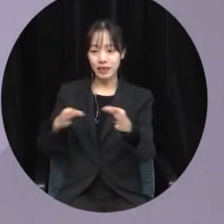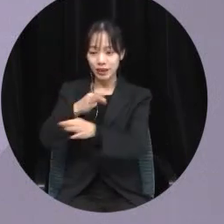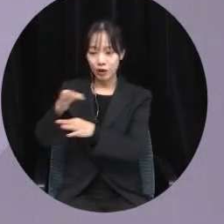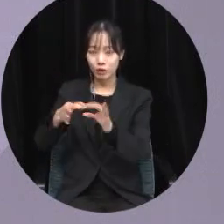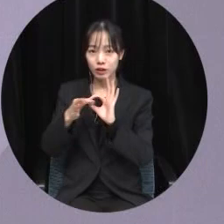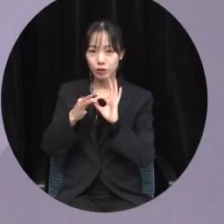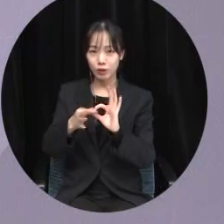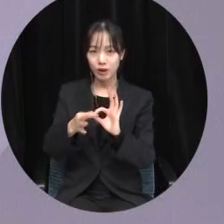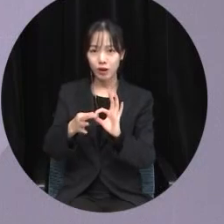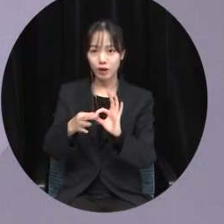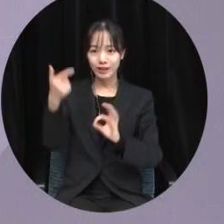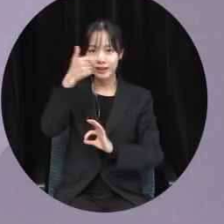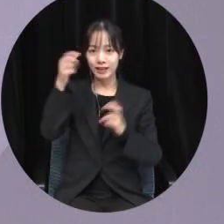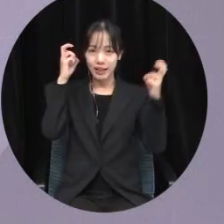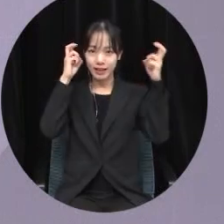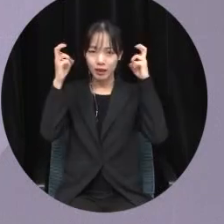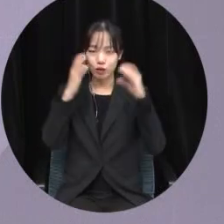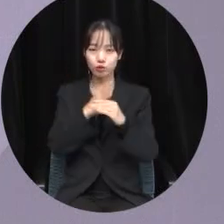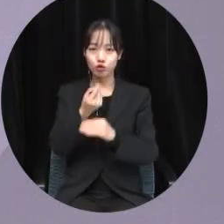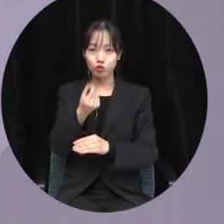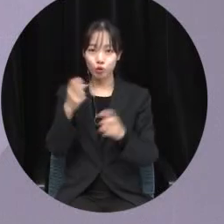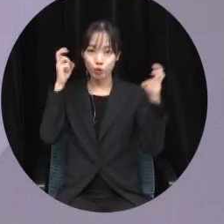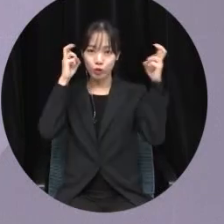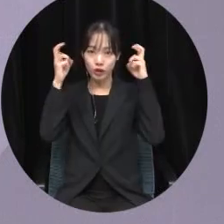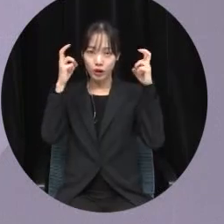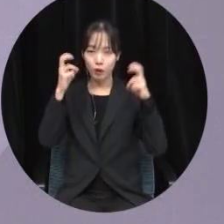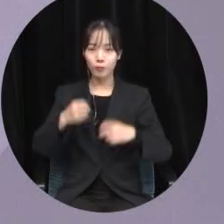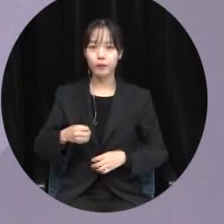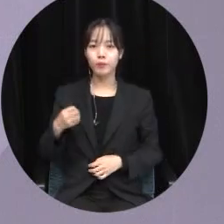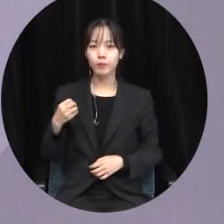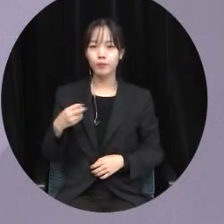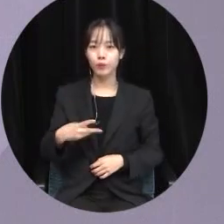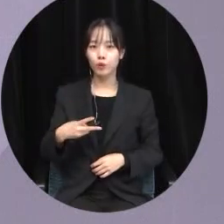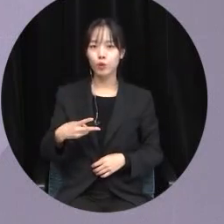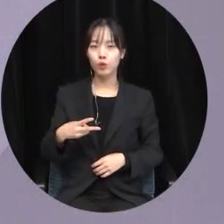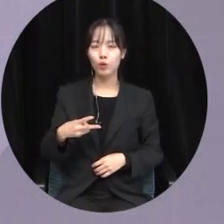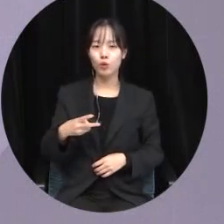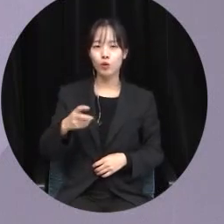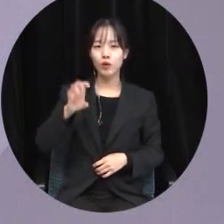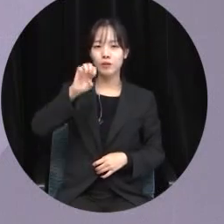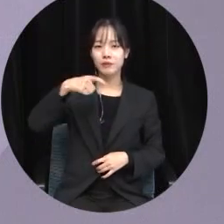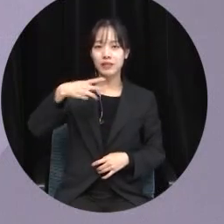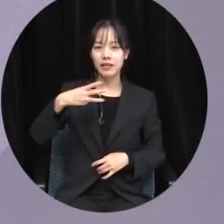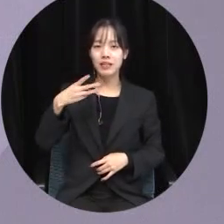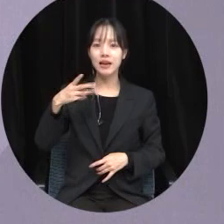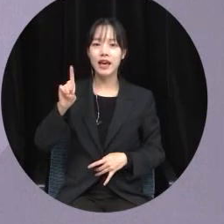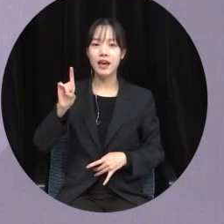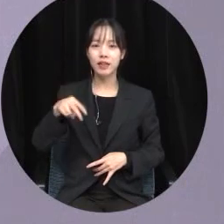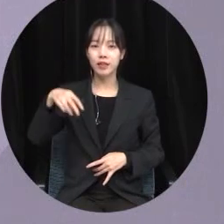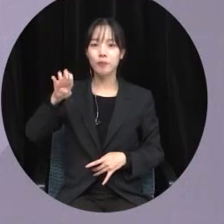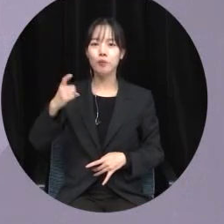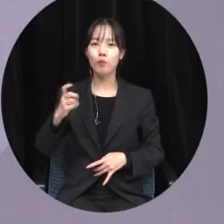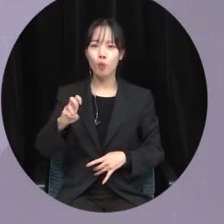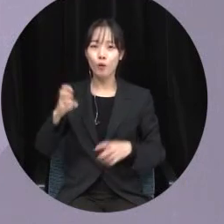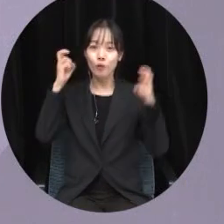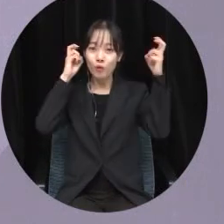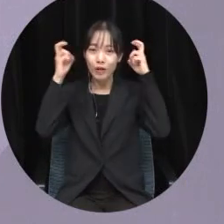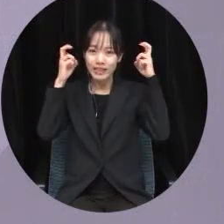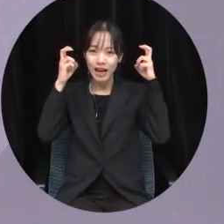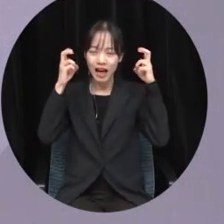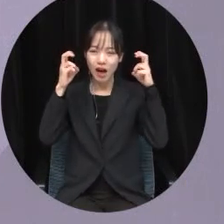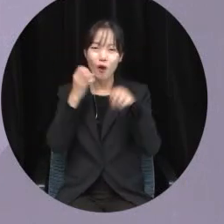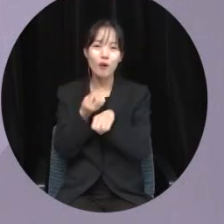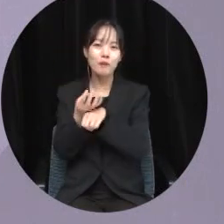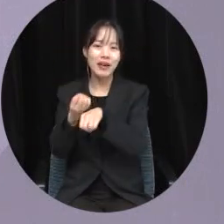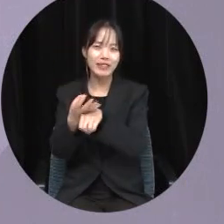영역에서는 대기업과 중소기업 또 신경제의 강자인 플랫폼 기업과 가맹본부, 가맹점주 등 상생할